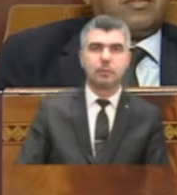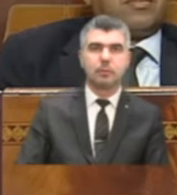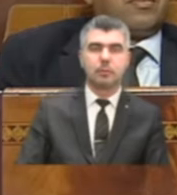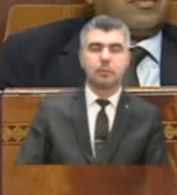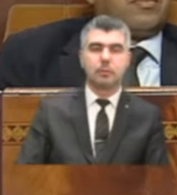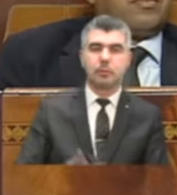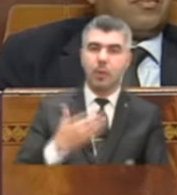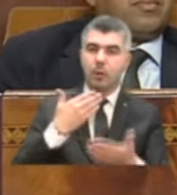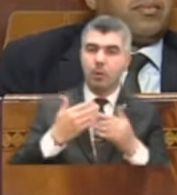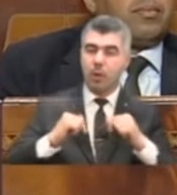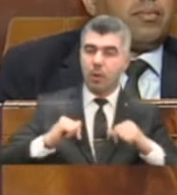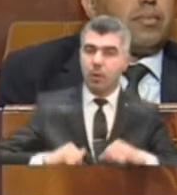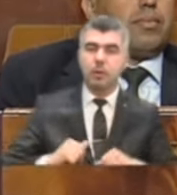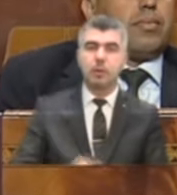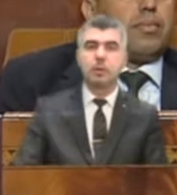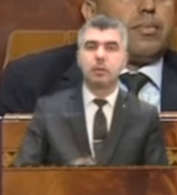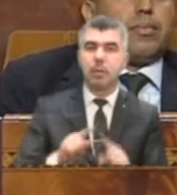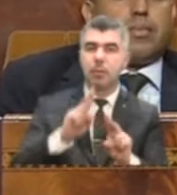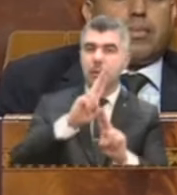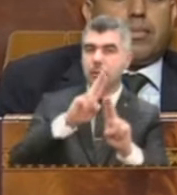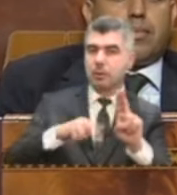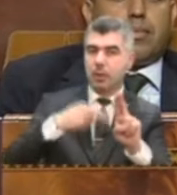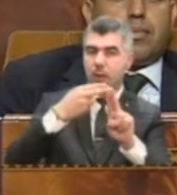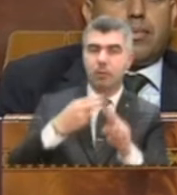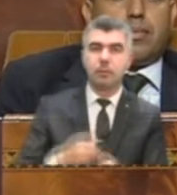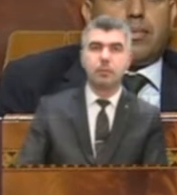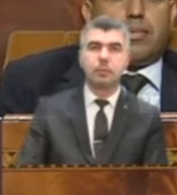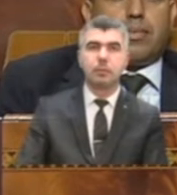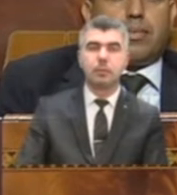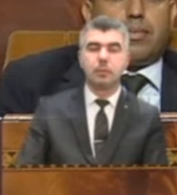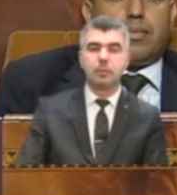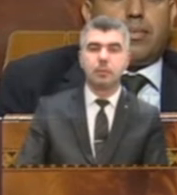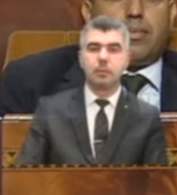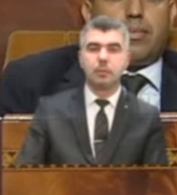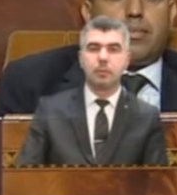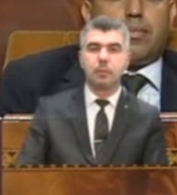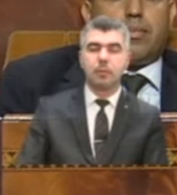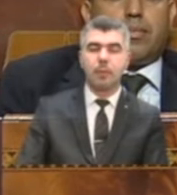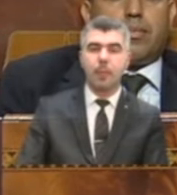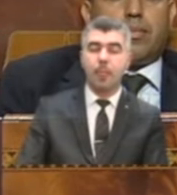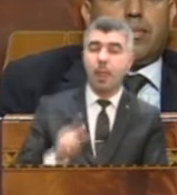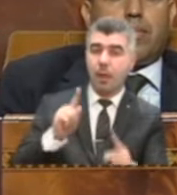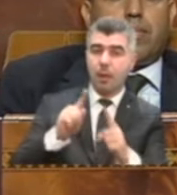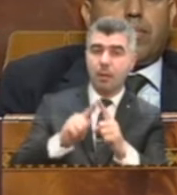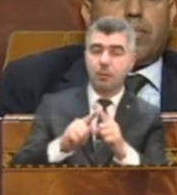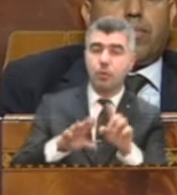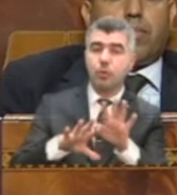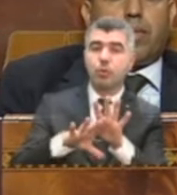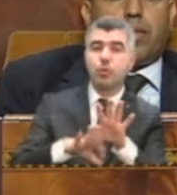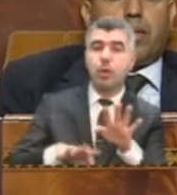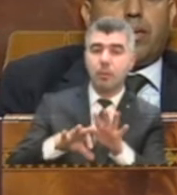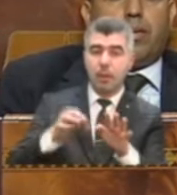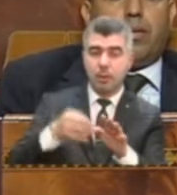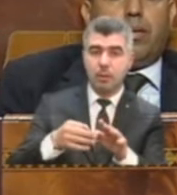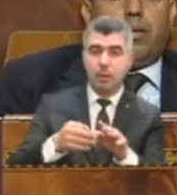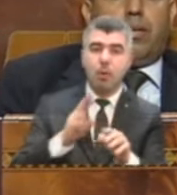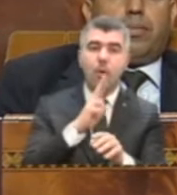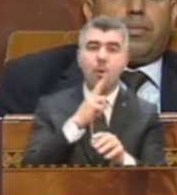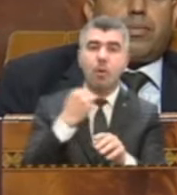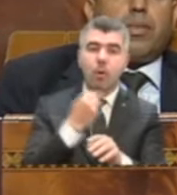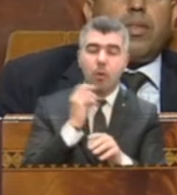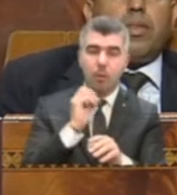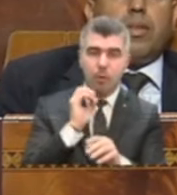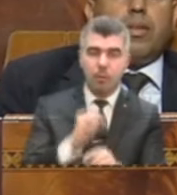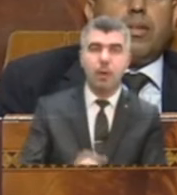شكرا السيده الوزيره المحترمه على جوابكم. ان تكريس ركائز الدول الاجتماعيه التي تعمل الحكومه جاهده